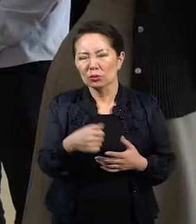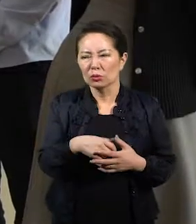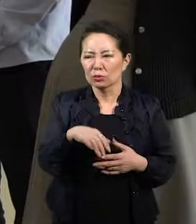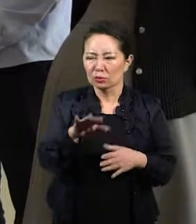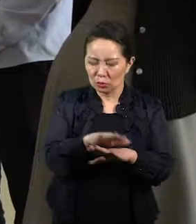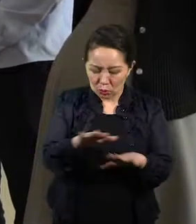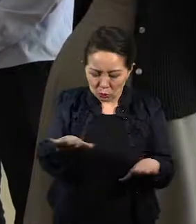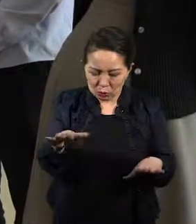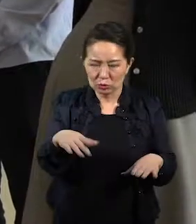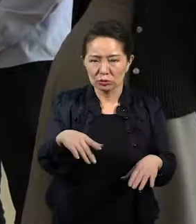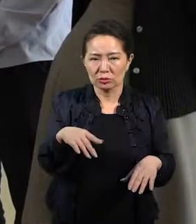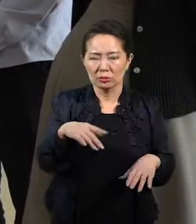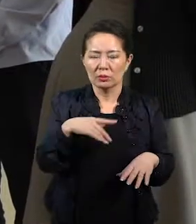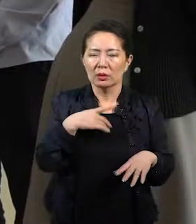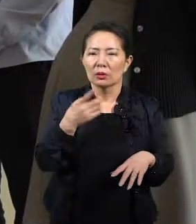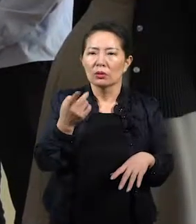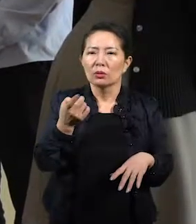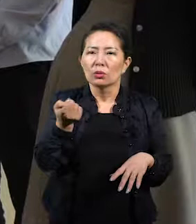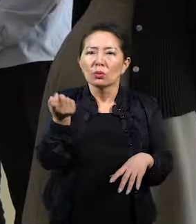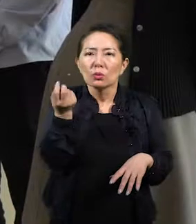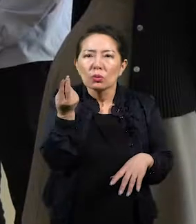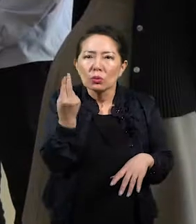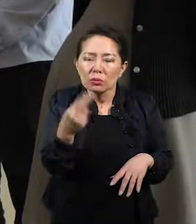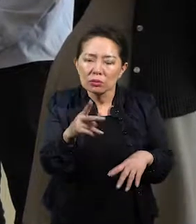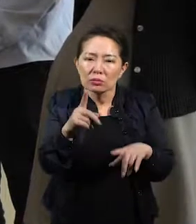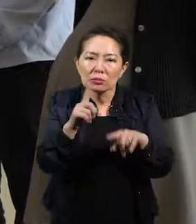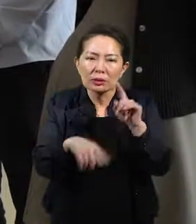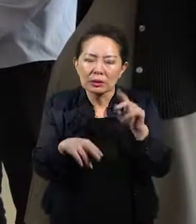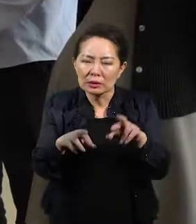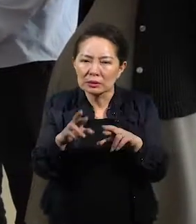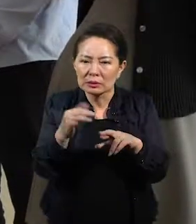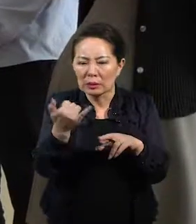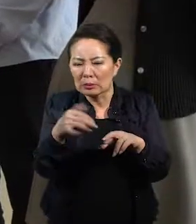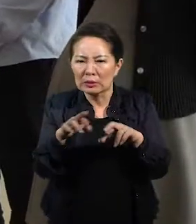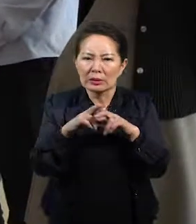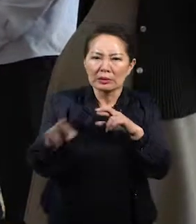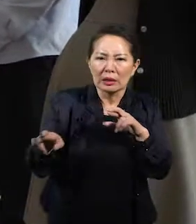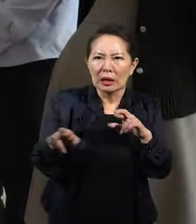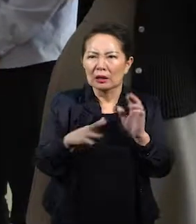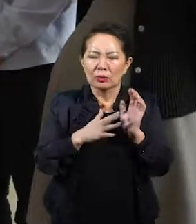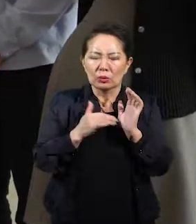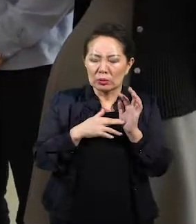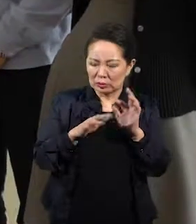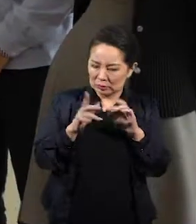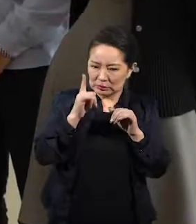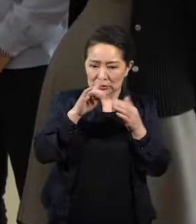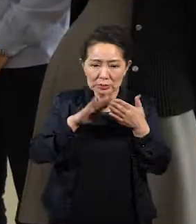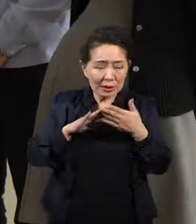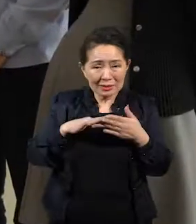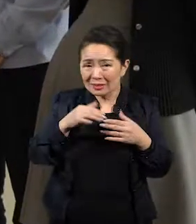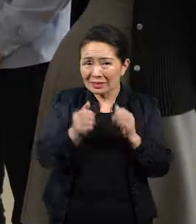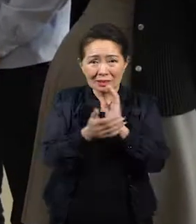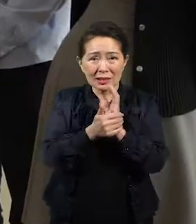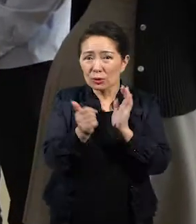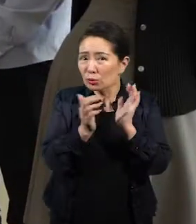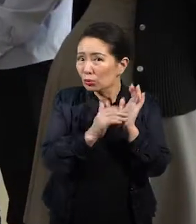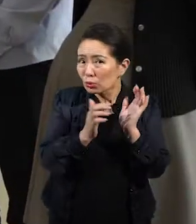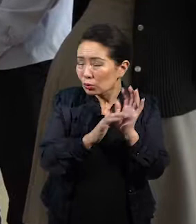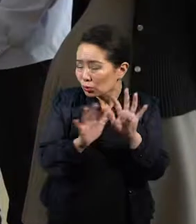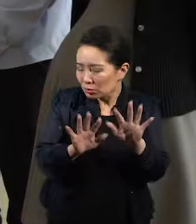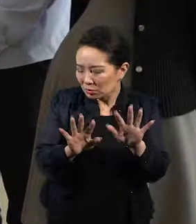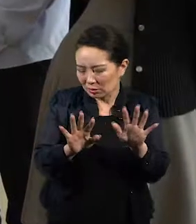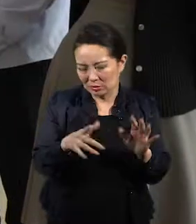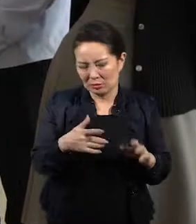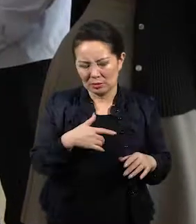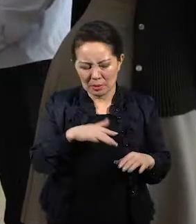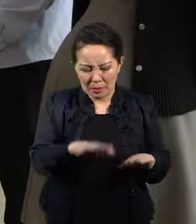энэ хүүхдүүд болохоор тийм хүнд ер нь бол нэг ялах чадвар дутмаг байдаг учраас таних чадвар муу байдаг учраас яг өөртөө тийм